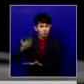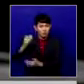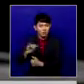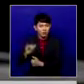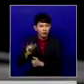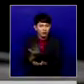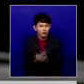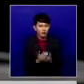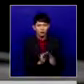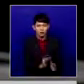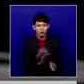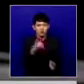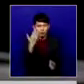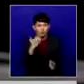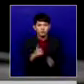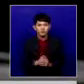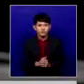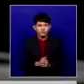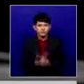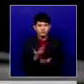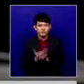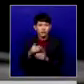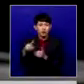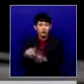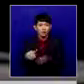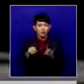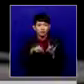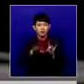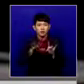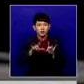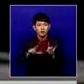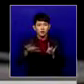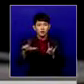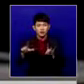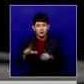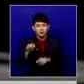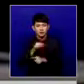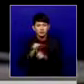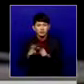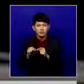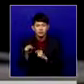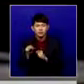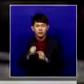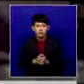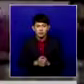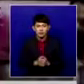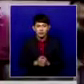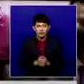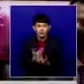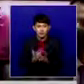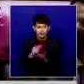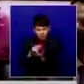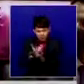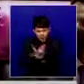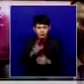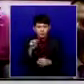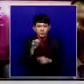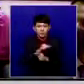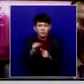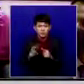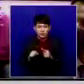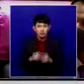อนเงินนอกก็ประมาณน่ะ 8.5 ล้านล้านไปขุดคุ้ยสิรีดมาสัก 30% แต่ละหน่วยงานออกมา